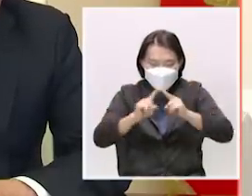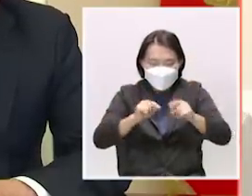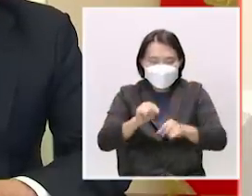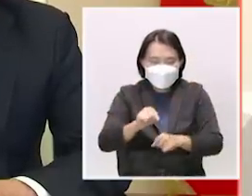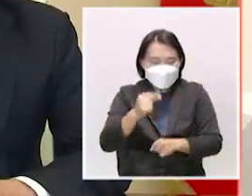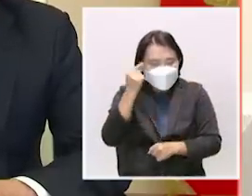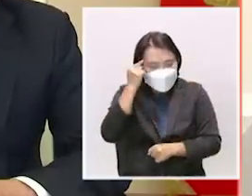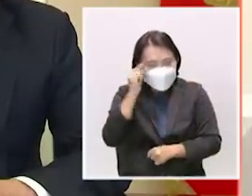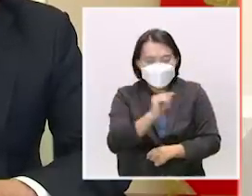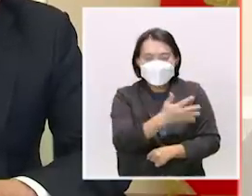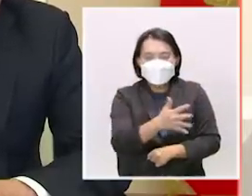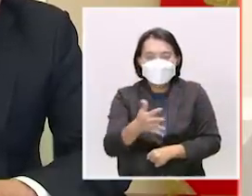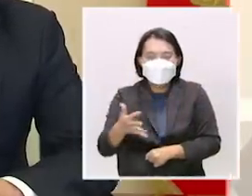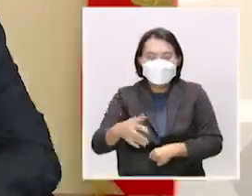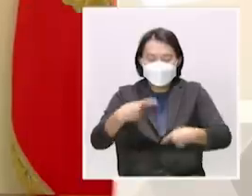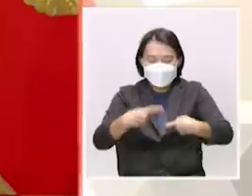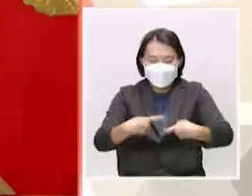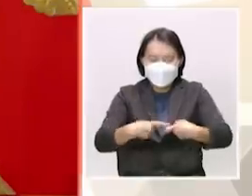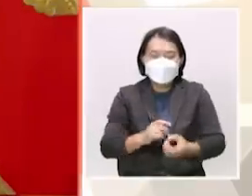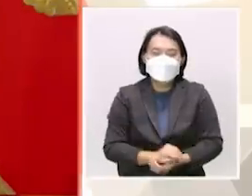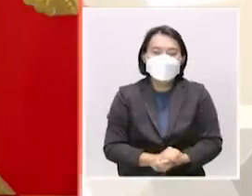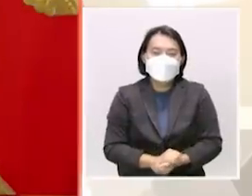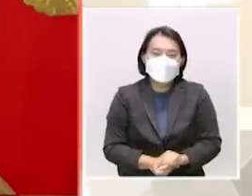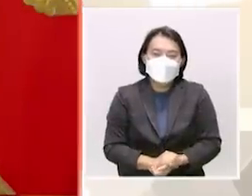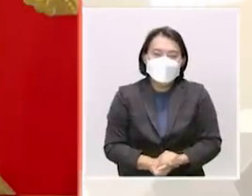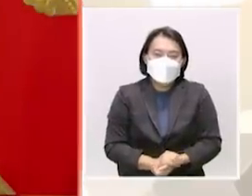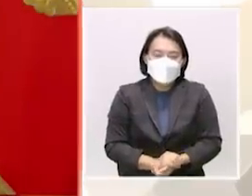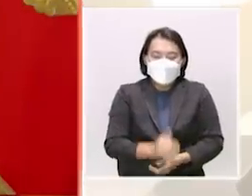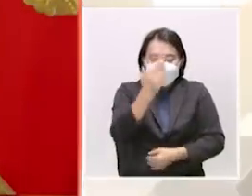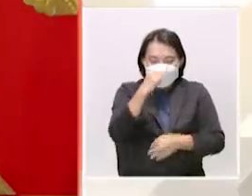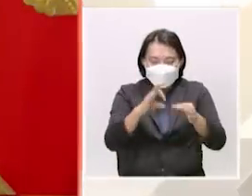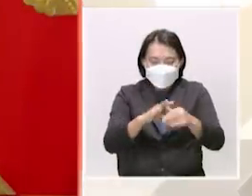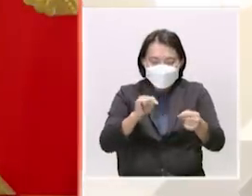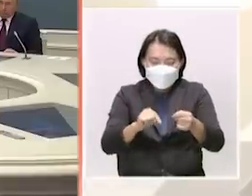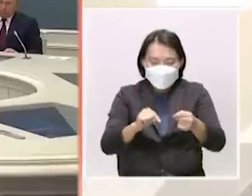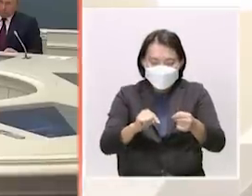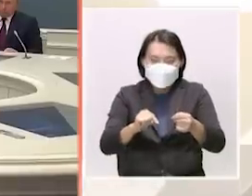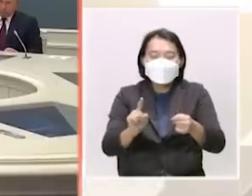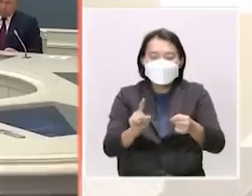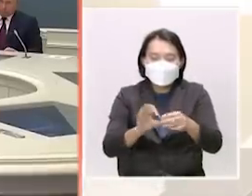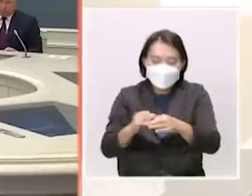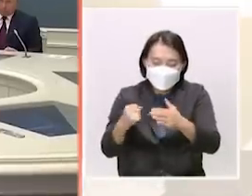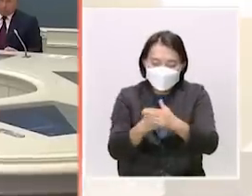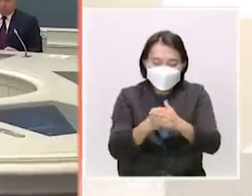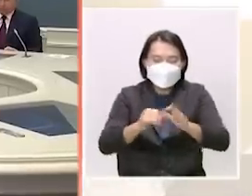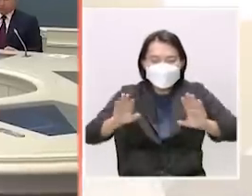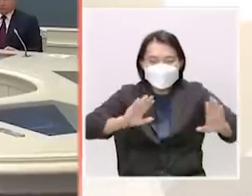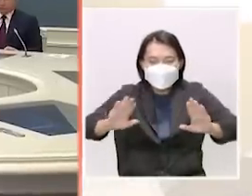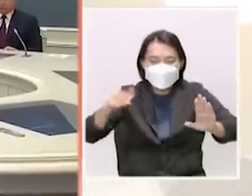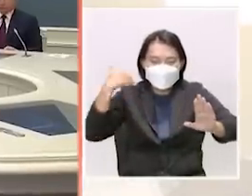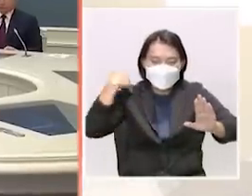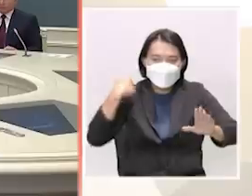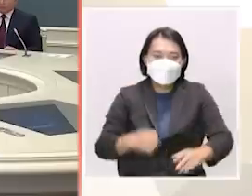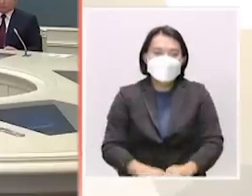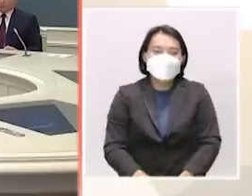lyท